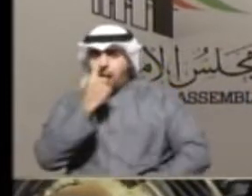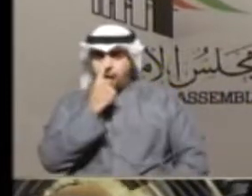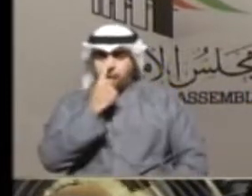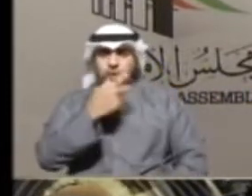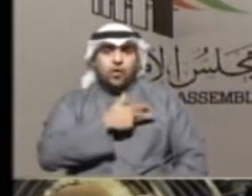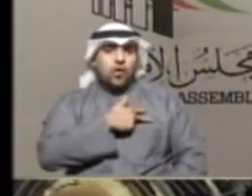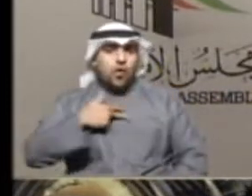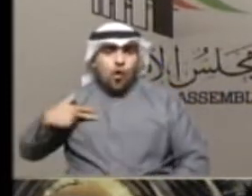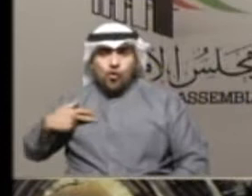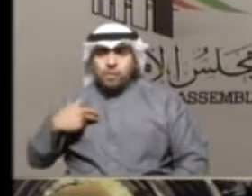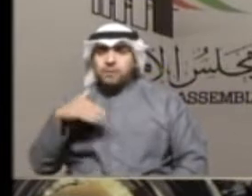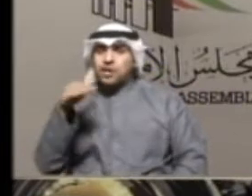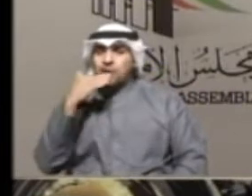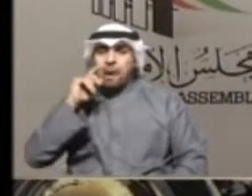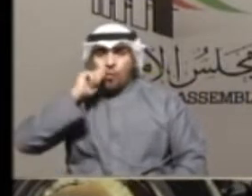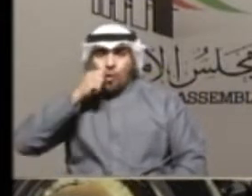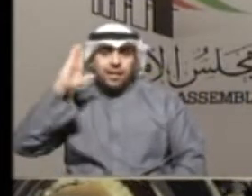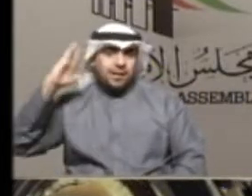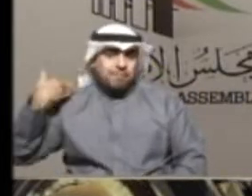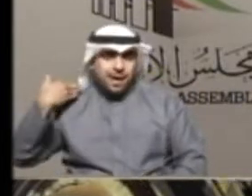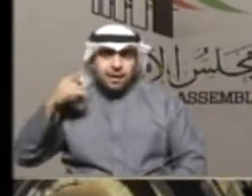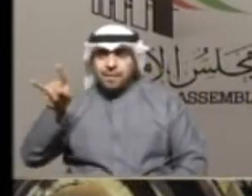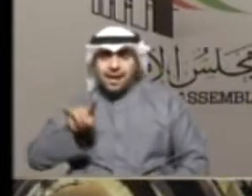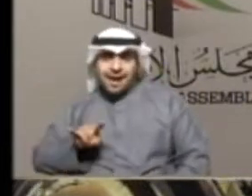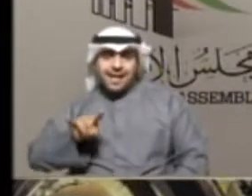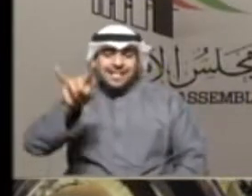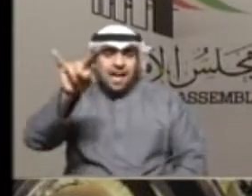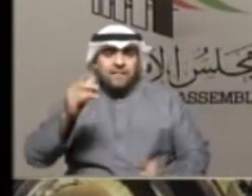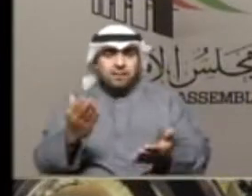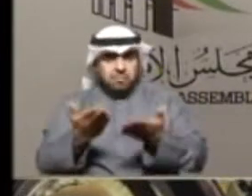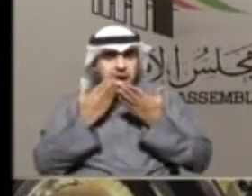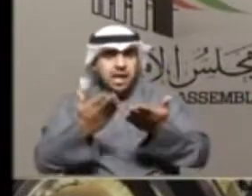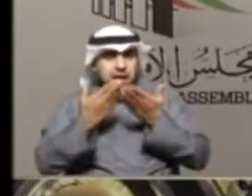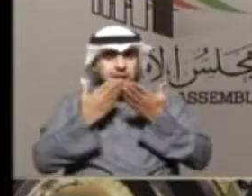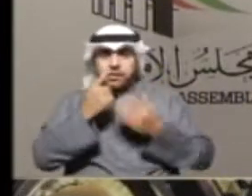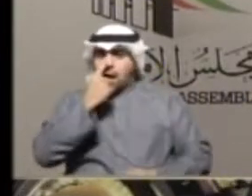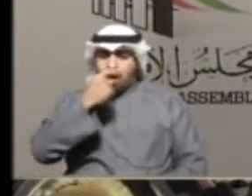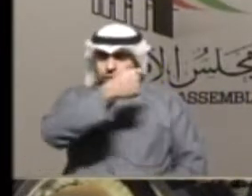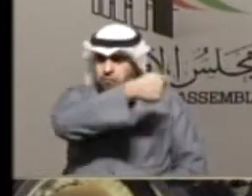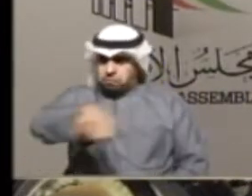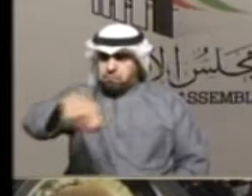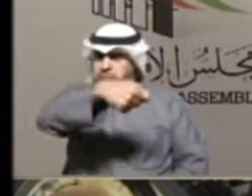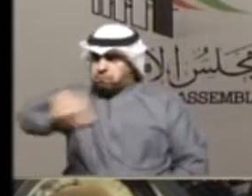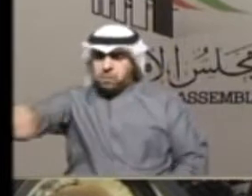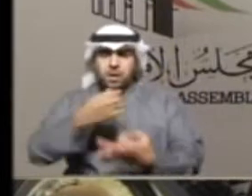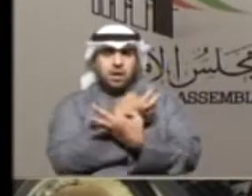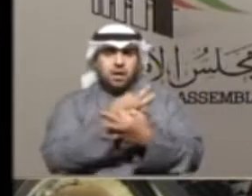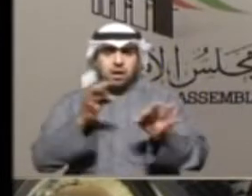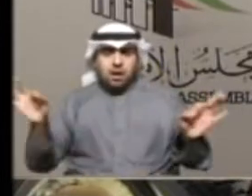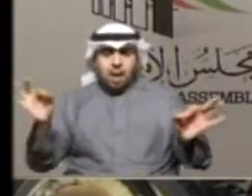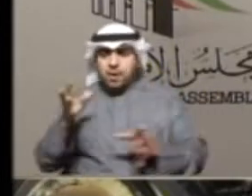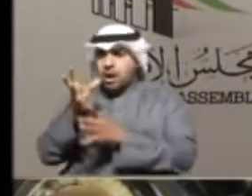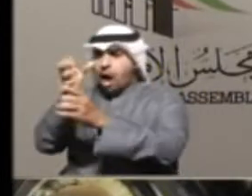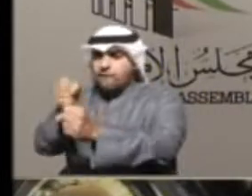على حسابهم أو المبتعثين، من حيث يعني توفير البيئة المناسبة لهم سواء كانوا داخل أو خارج